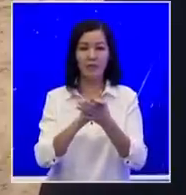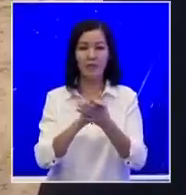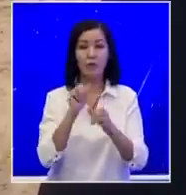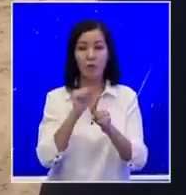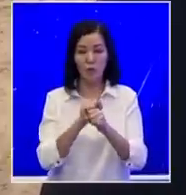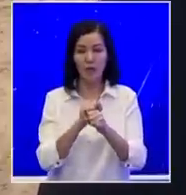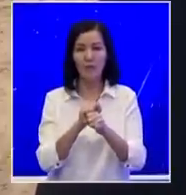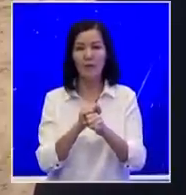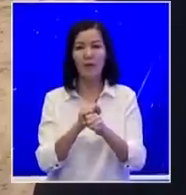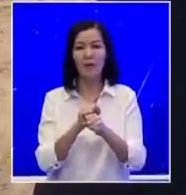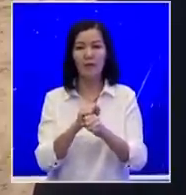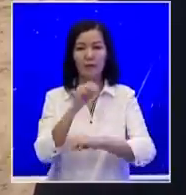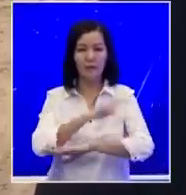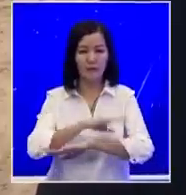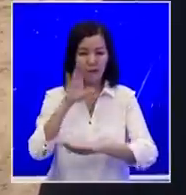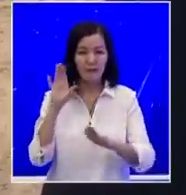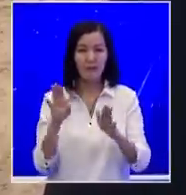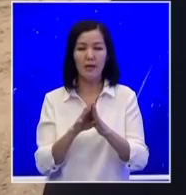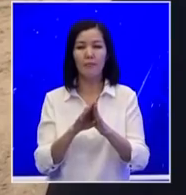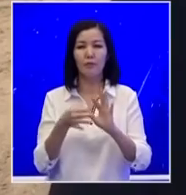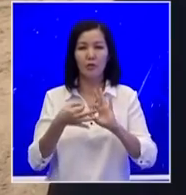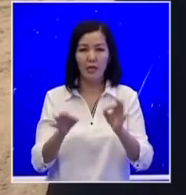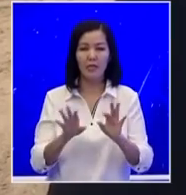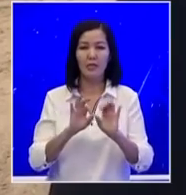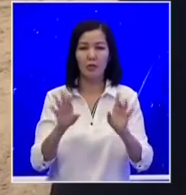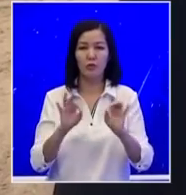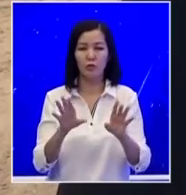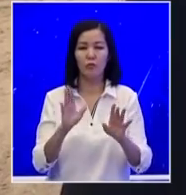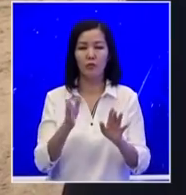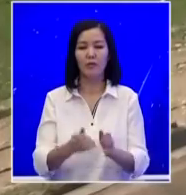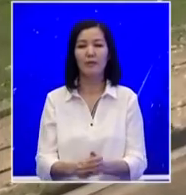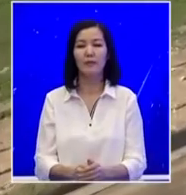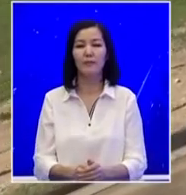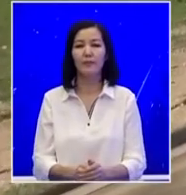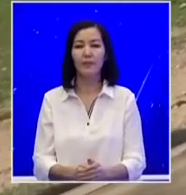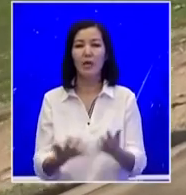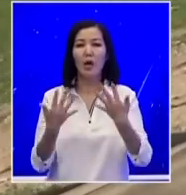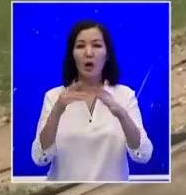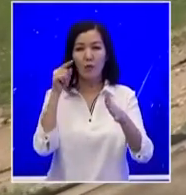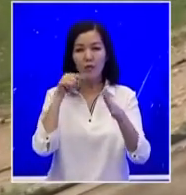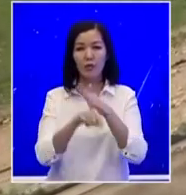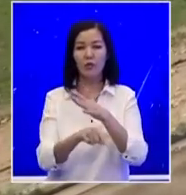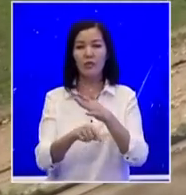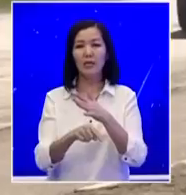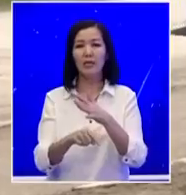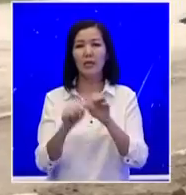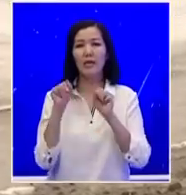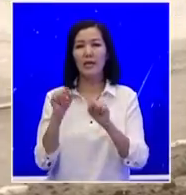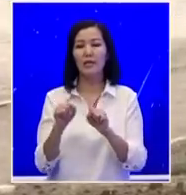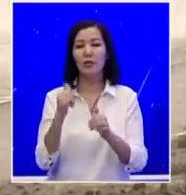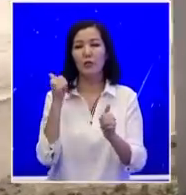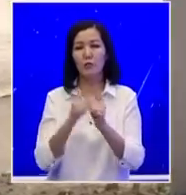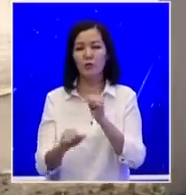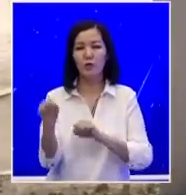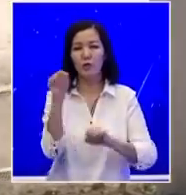тоқтап, жаңағы өзінің жөн-жөнекі жаңағы мәселелерін жеткізіп атыр. Ауыл ішінде де карантинге сай күнделікті